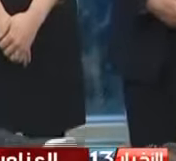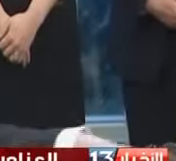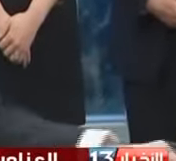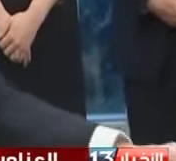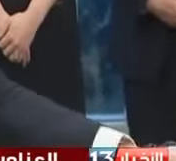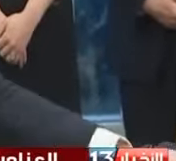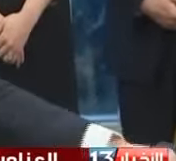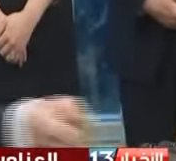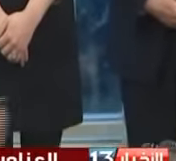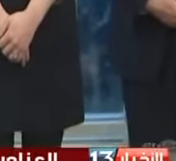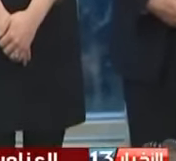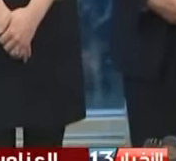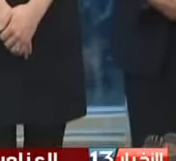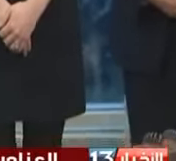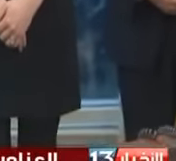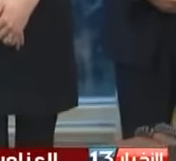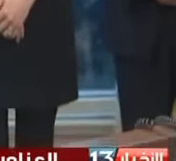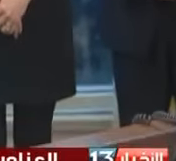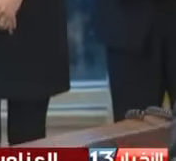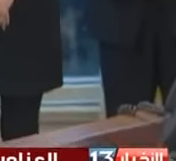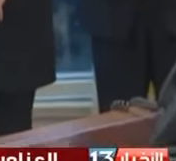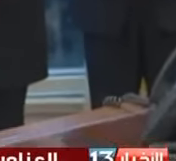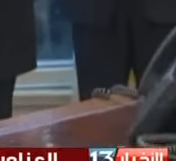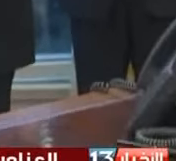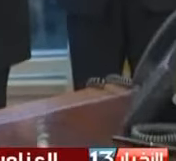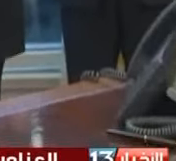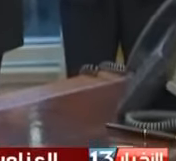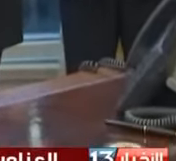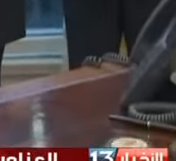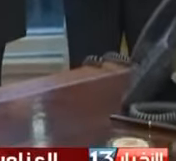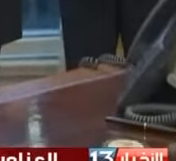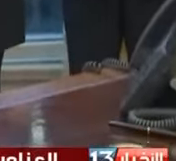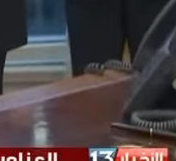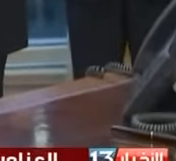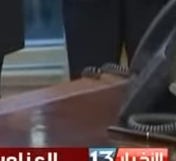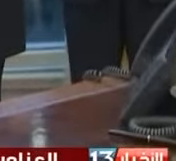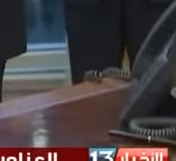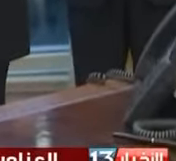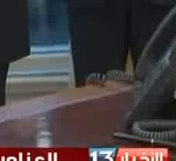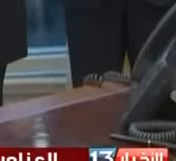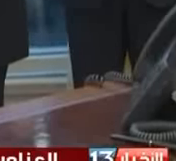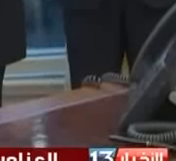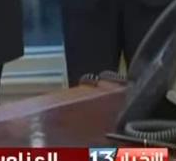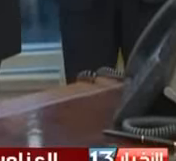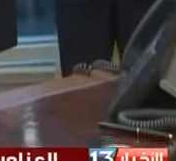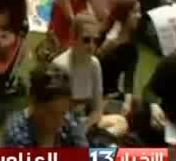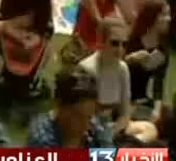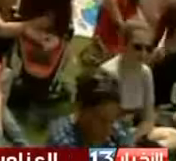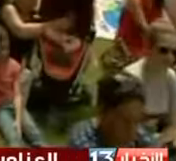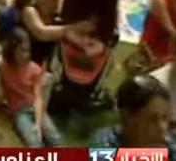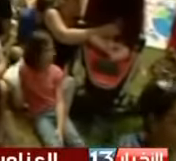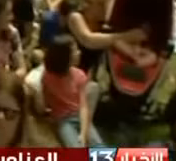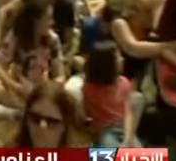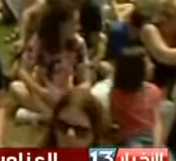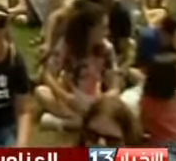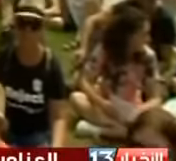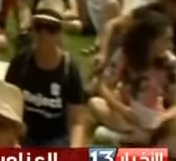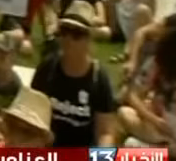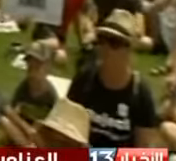القضاء الفيدرالي الأمريكي يعلق العمل بمرسوم الرئيس الأمريكي دونالد ترامب الخاص بالهجرة إلى الولايات